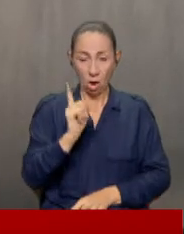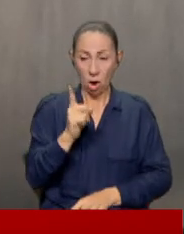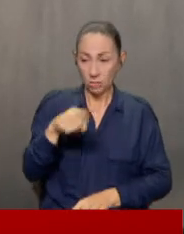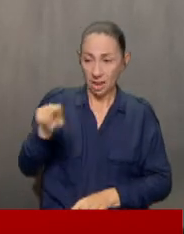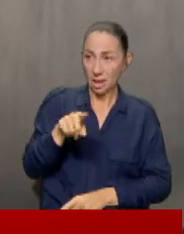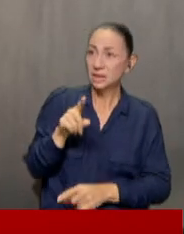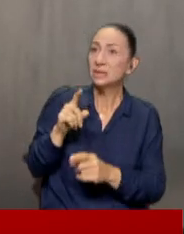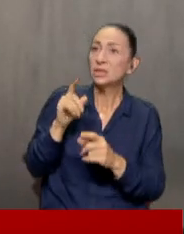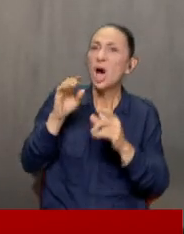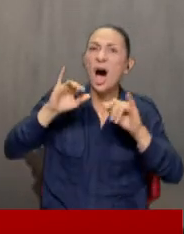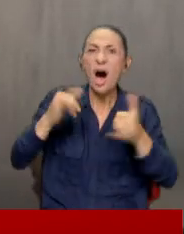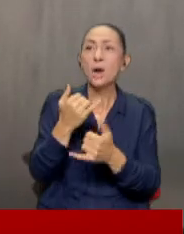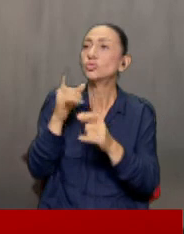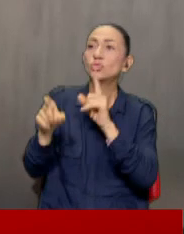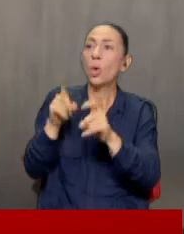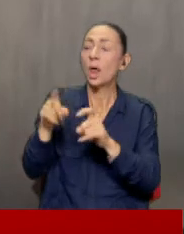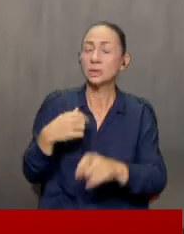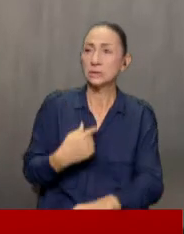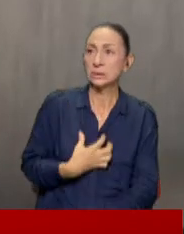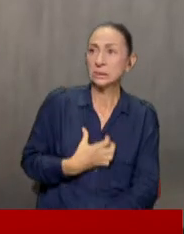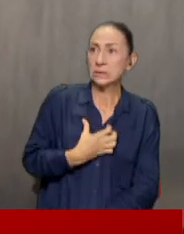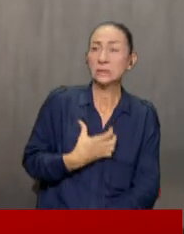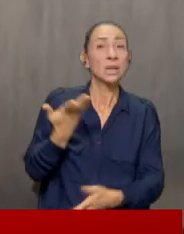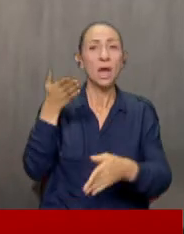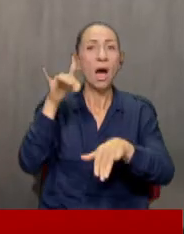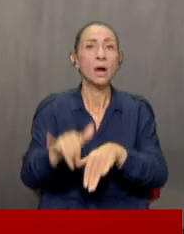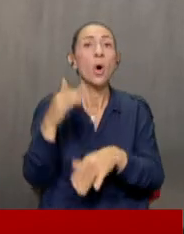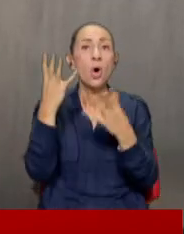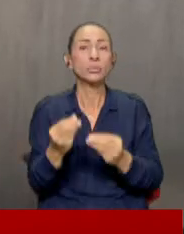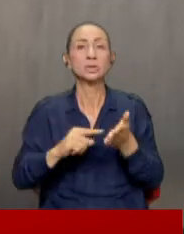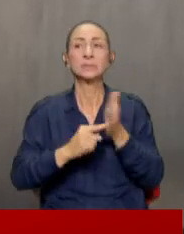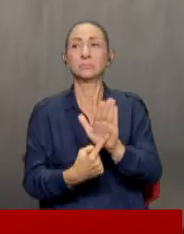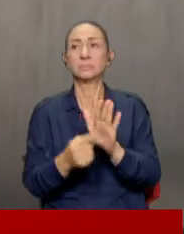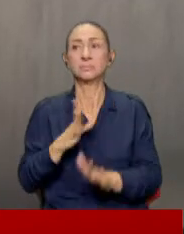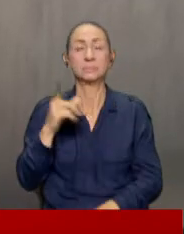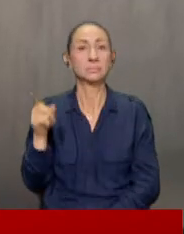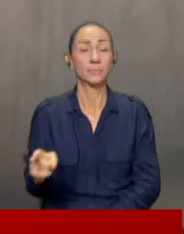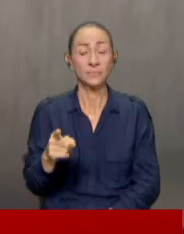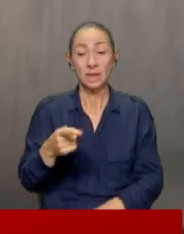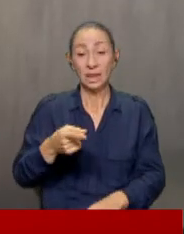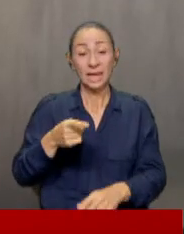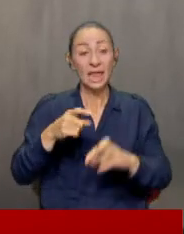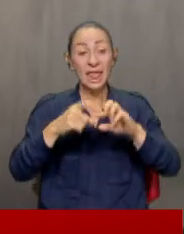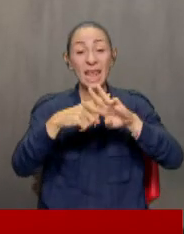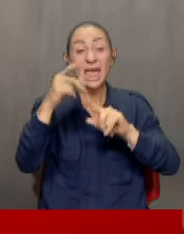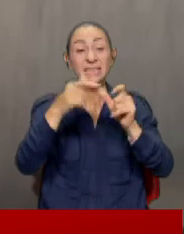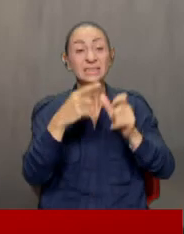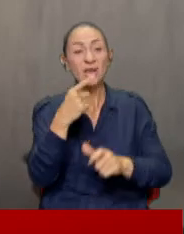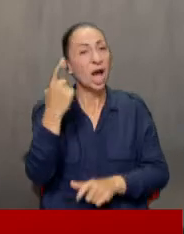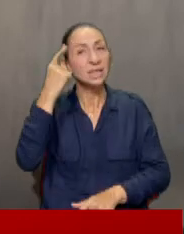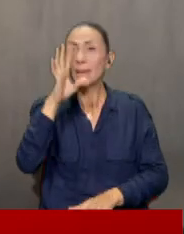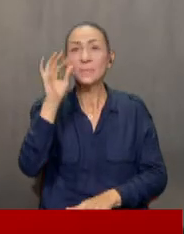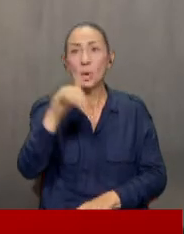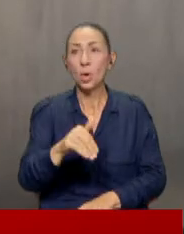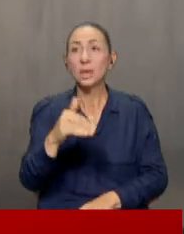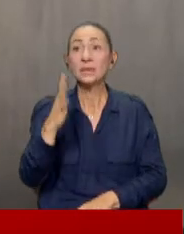öğretmenlere yöneltilen skandal sorular kaygılarımızda da ne kadar haklı olduğumuzu kanıtlar niteliktedir. Reis denince aklınıza kim geliyor? Daha